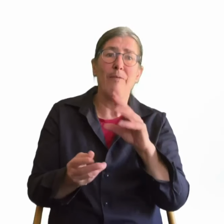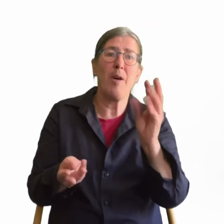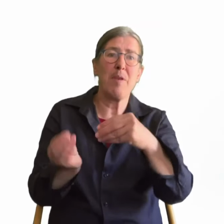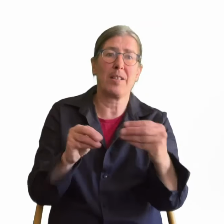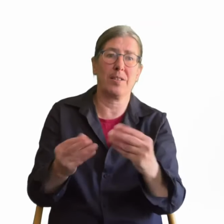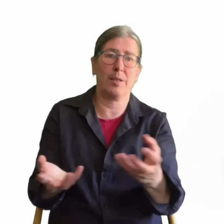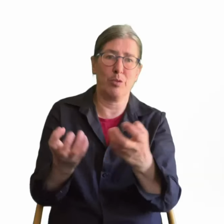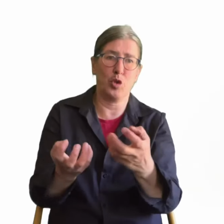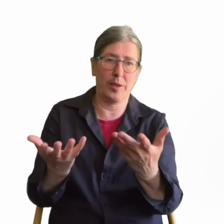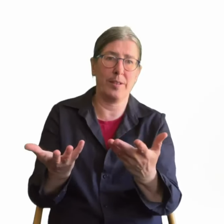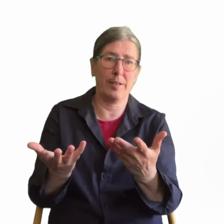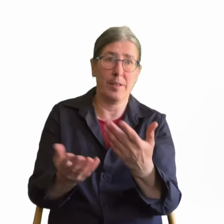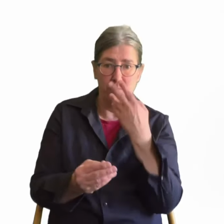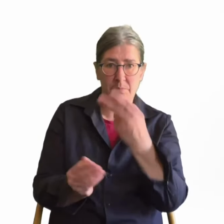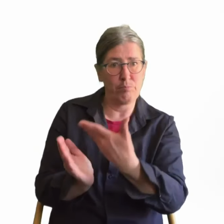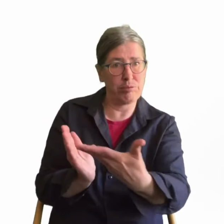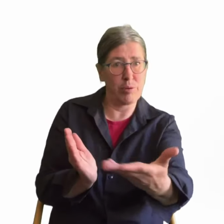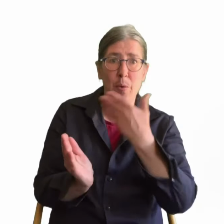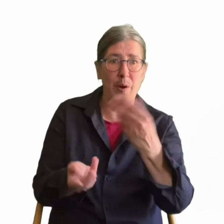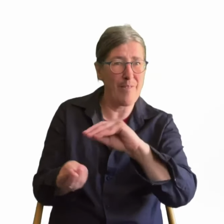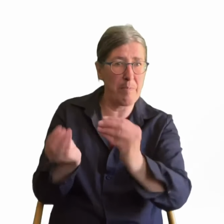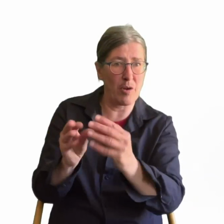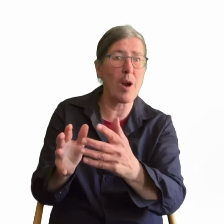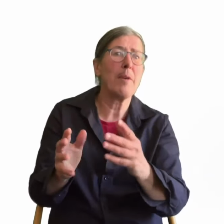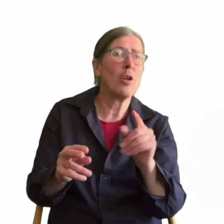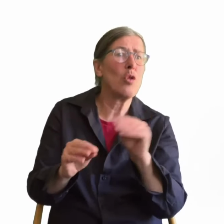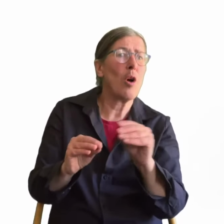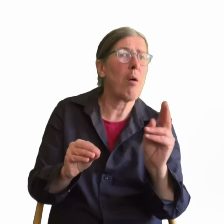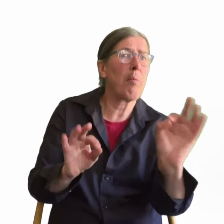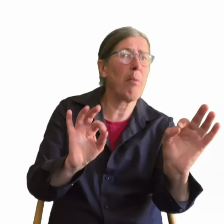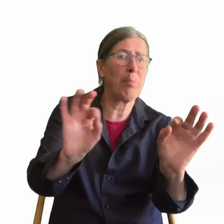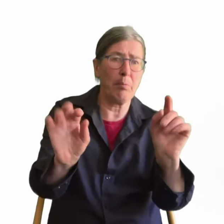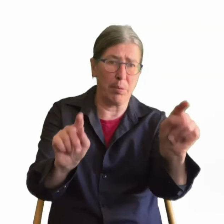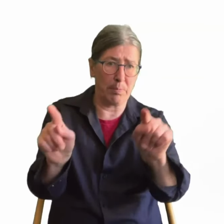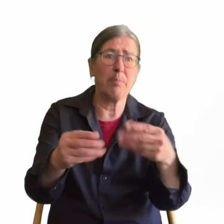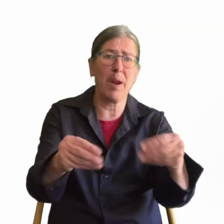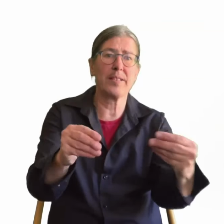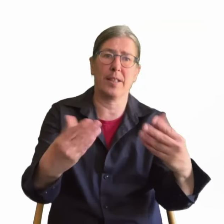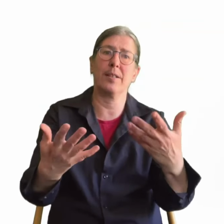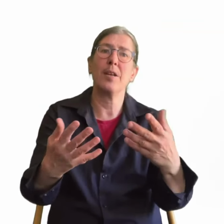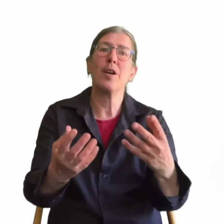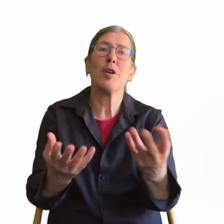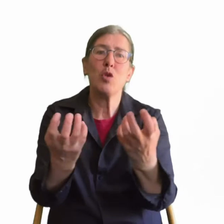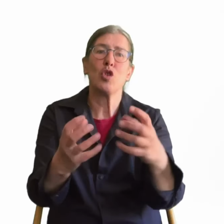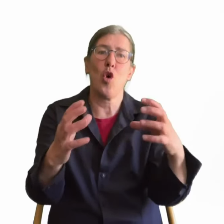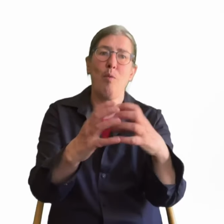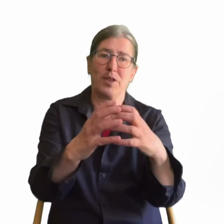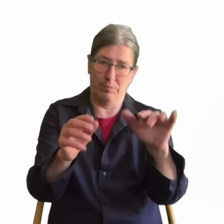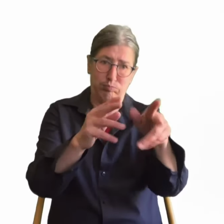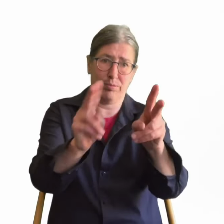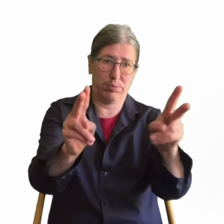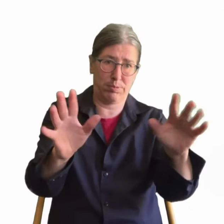Gemüse anbieten. Das seht ihr hier in den Auslagen. Aber immer noch liegt in Plastik verpacktes Gemüse und Obst in